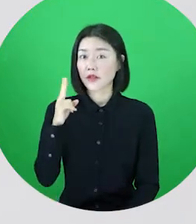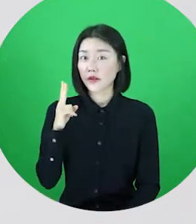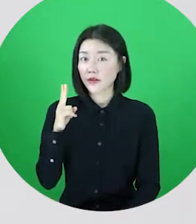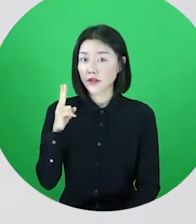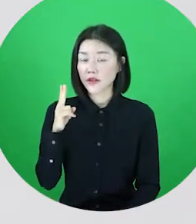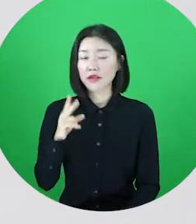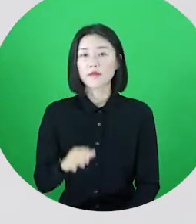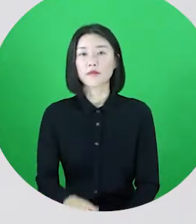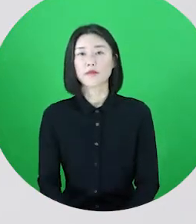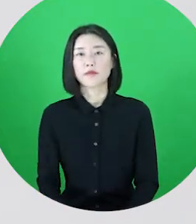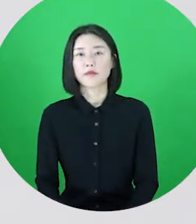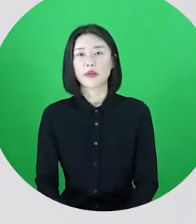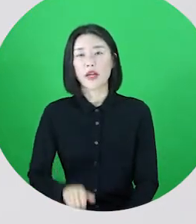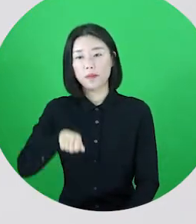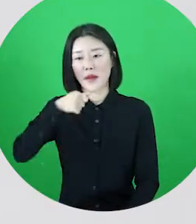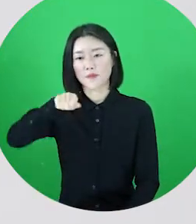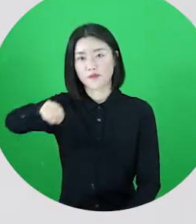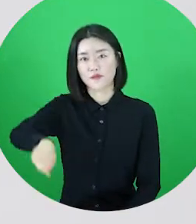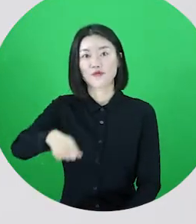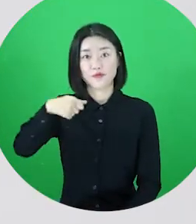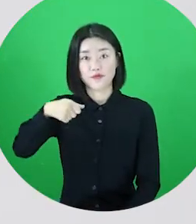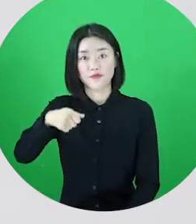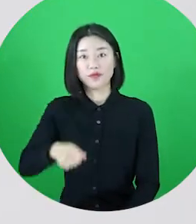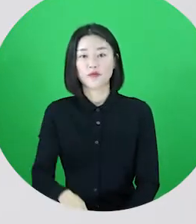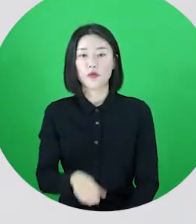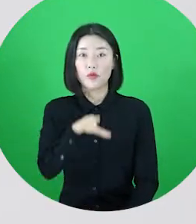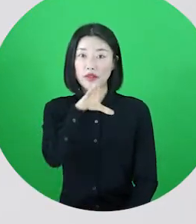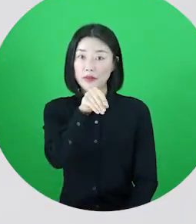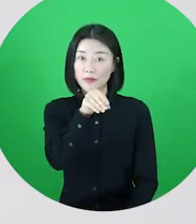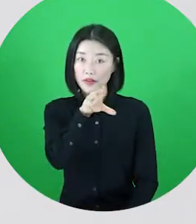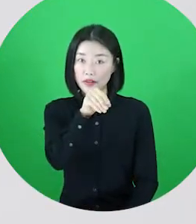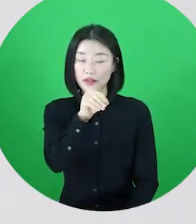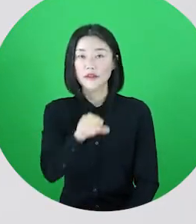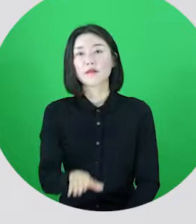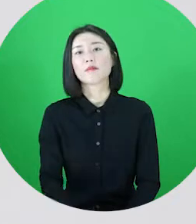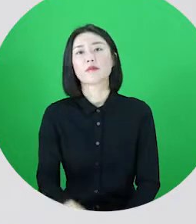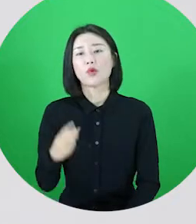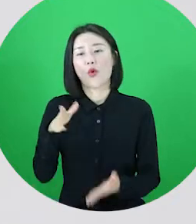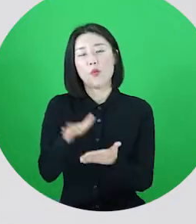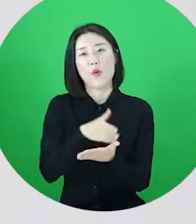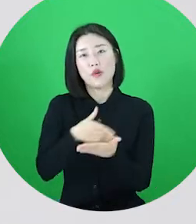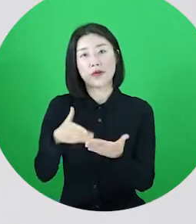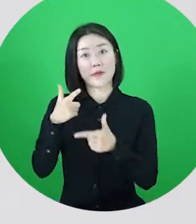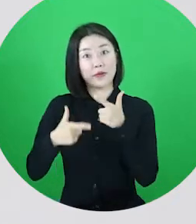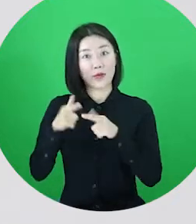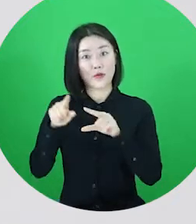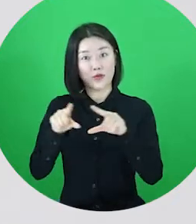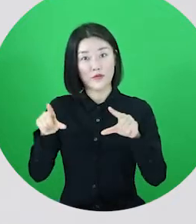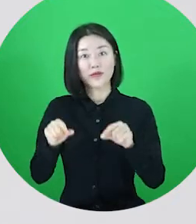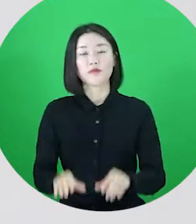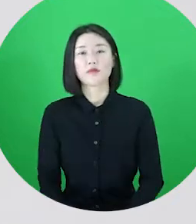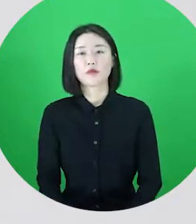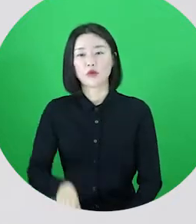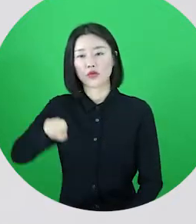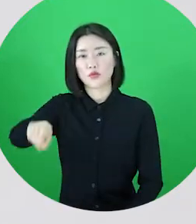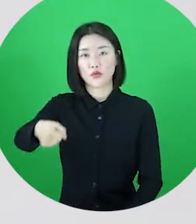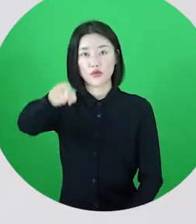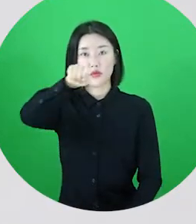가위, 밥숟가락, 집게, 볶음주걱, 국자,